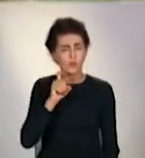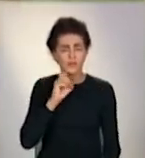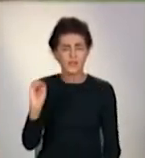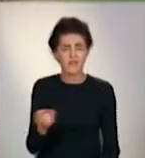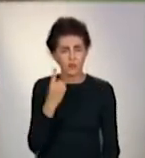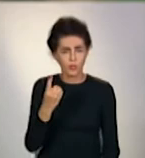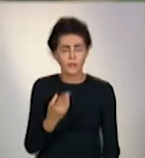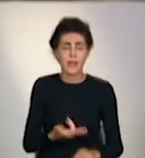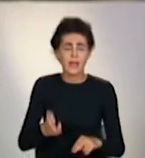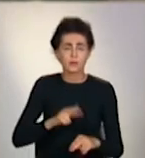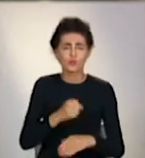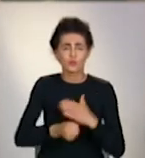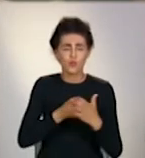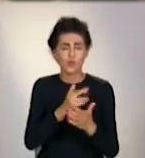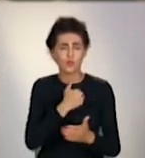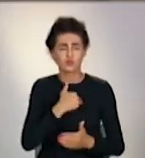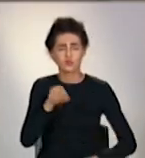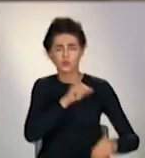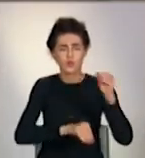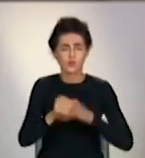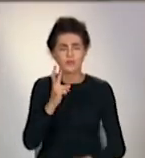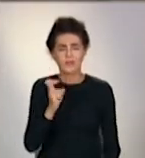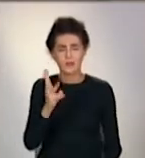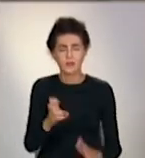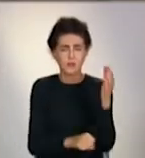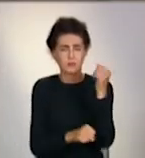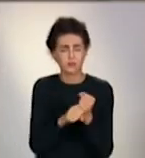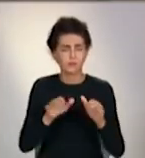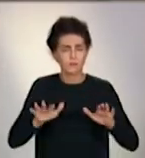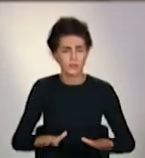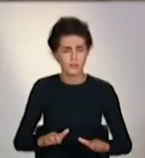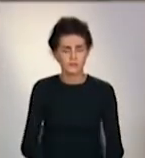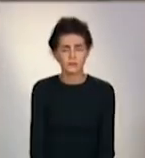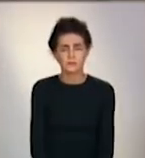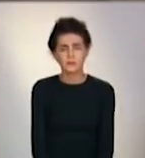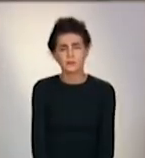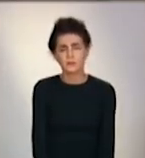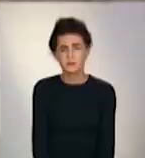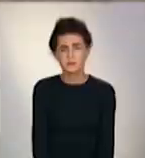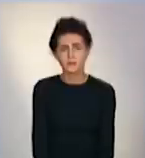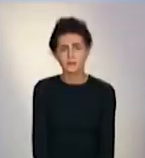Європи. До того ж, хочуть створити понад 230 робочих місць.